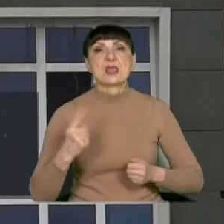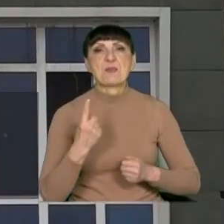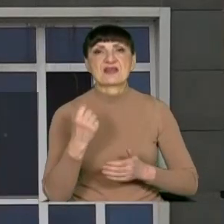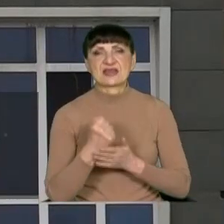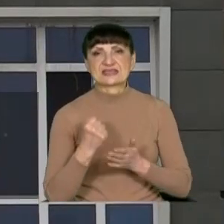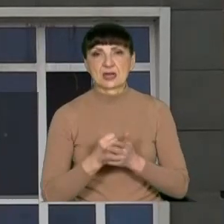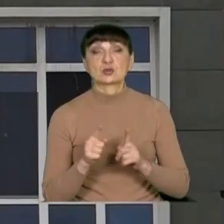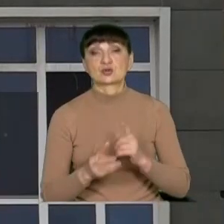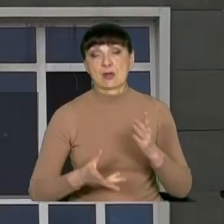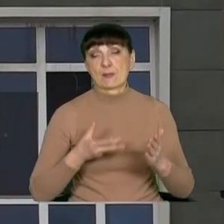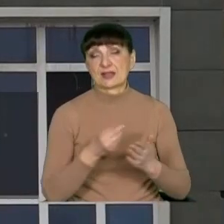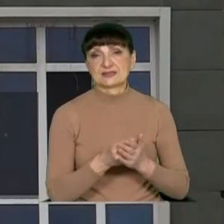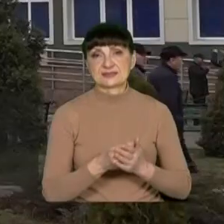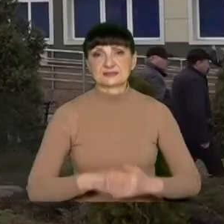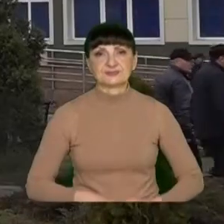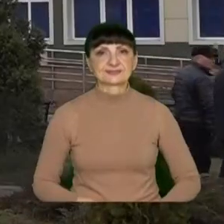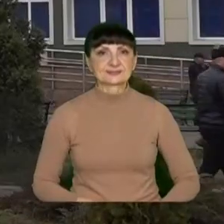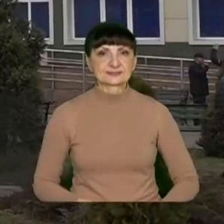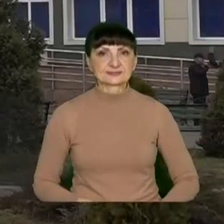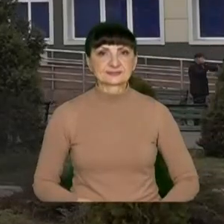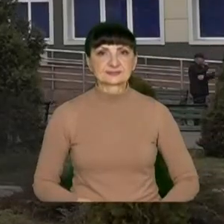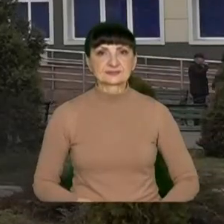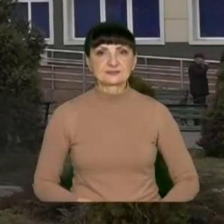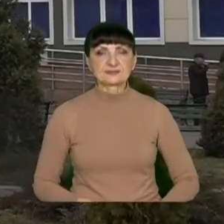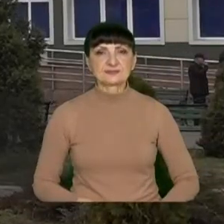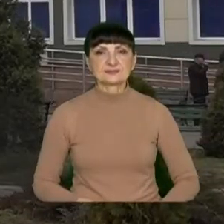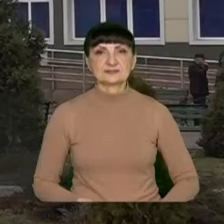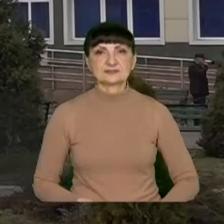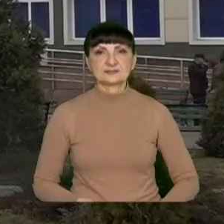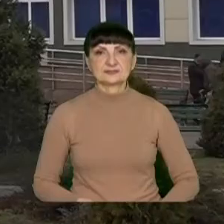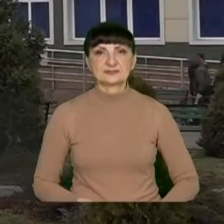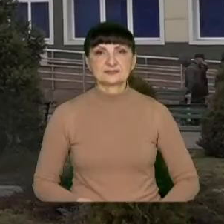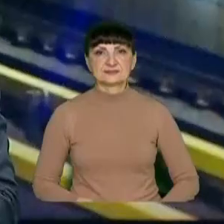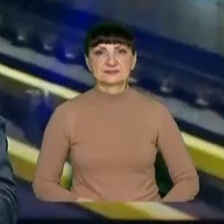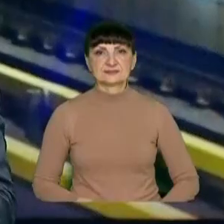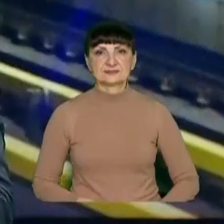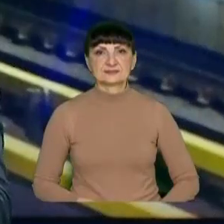регистрацию. Аида Иманали, Уразай Нуртай, Жексулклеп Перген, телеканал Алматы.